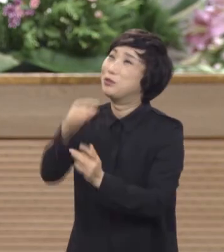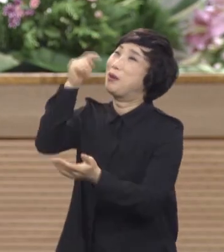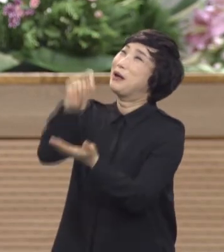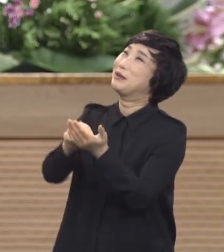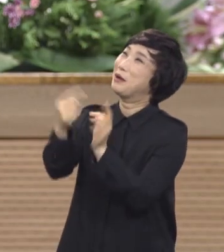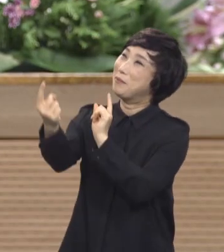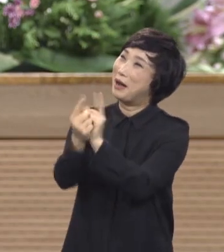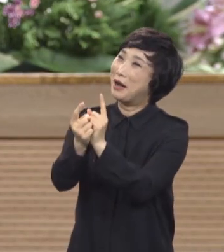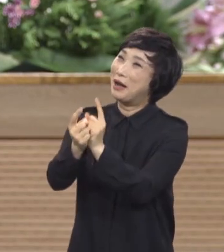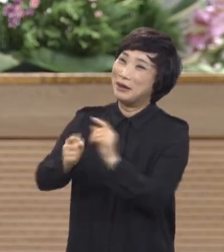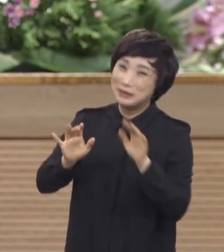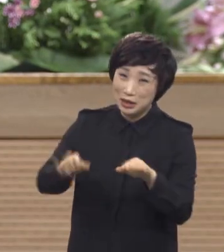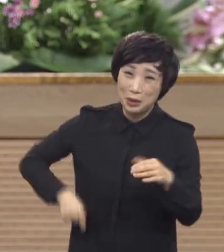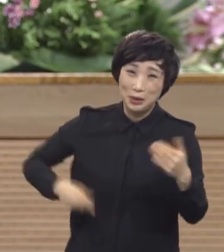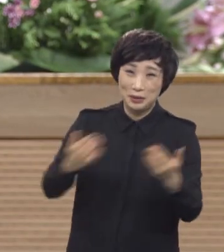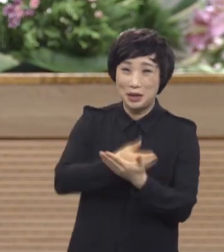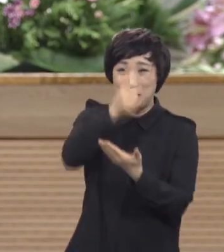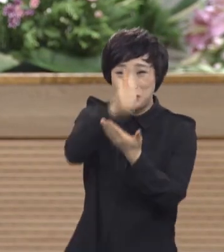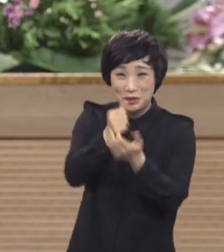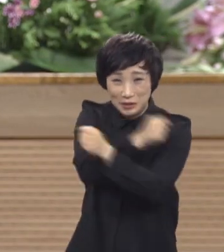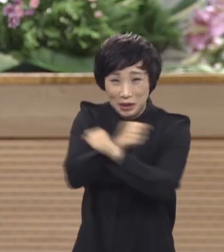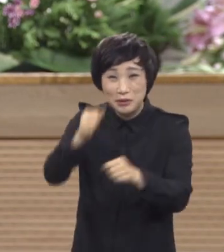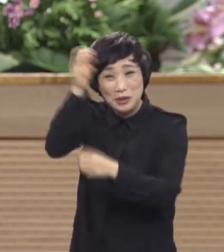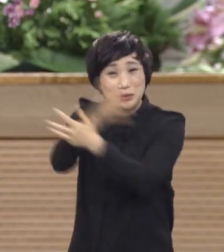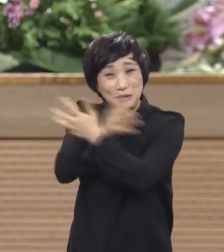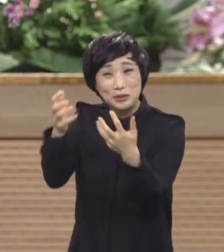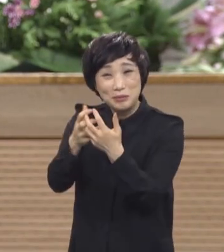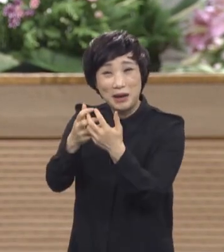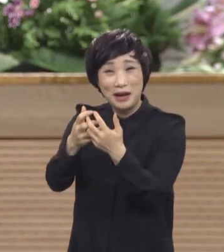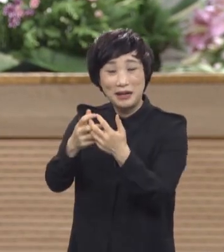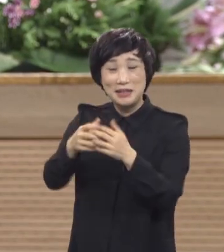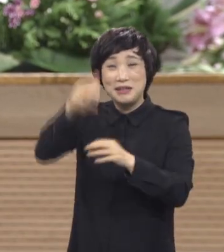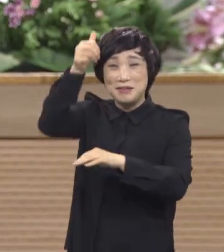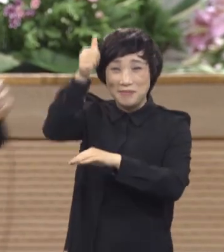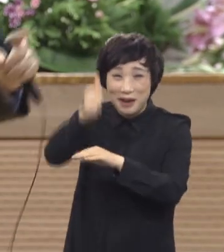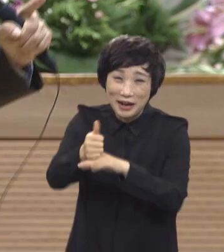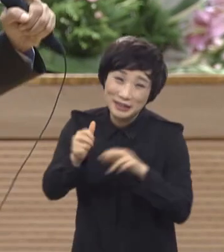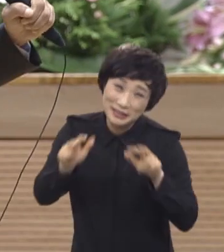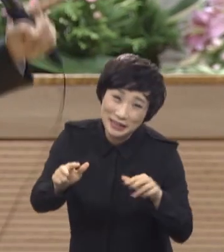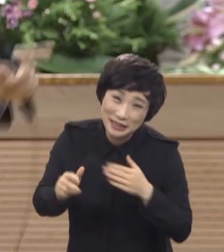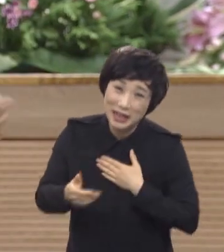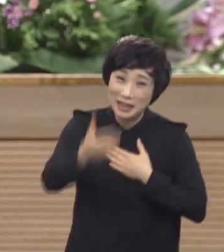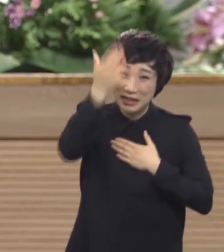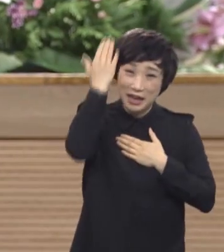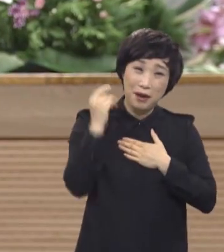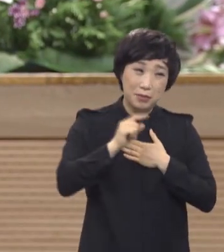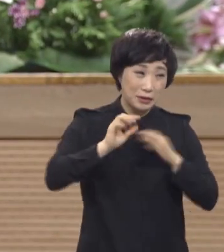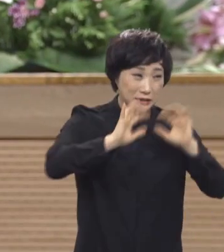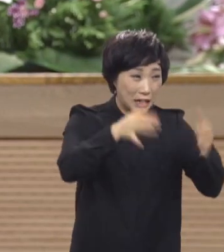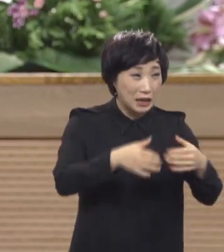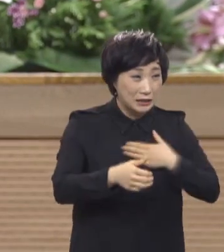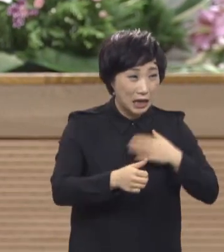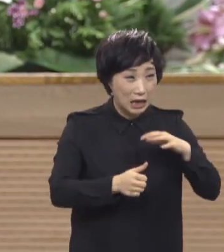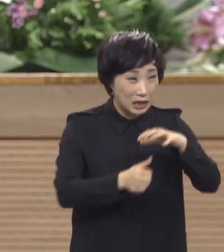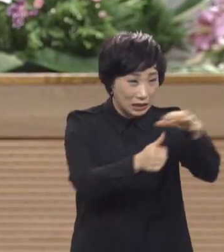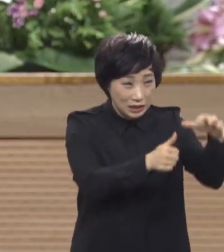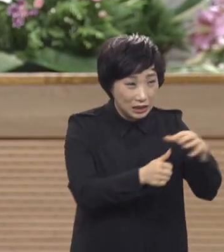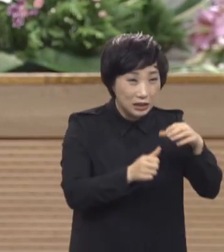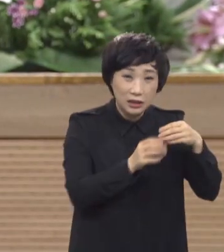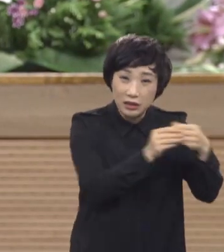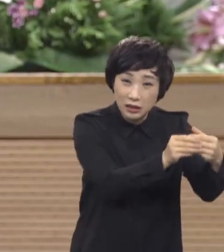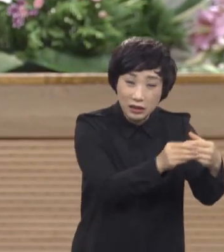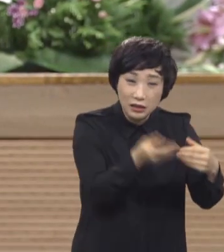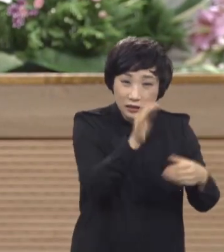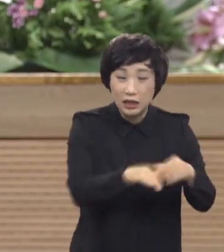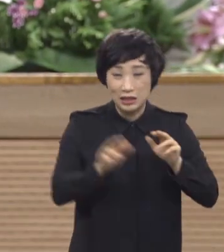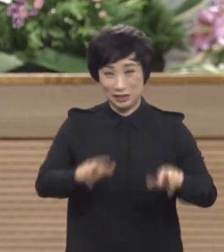회의기함으로 제사 안 받고 성령이 충만하고 드디어 과거에는 세상이 나를 지배했으나 이제는